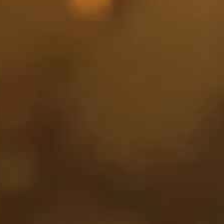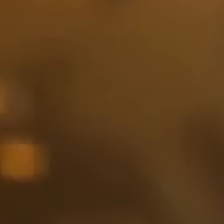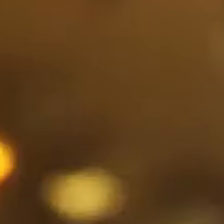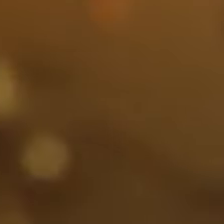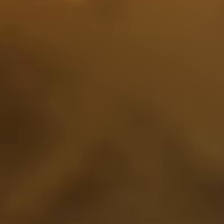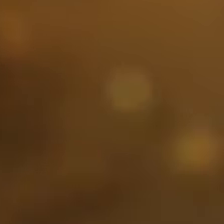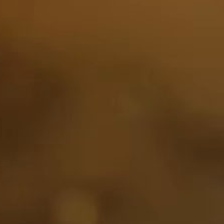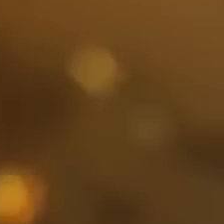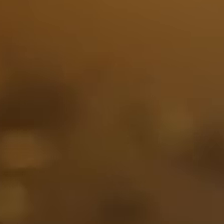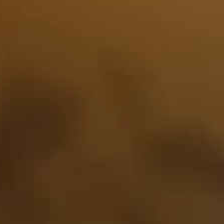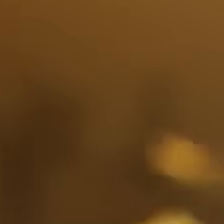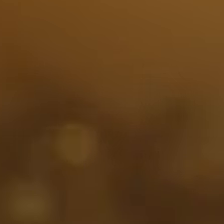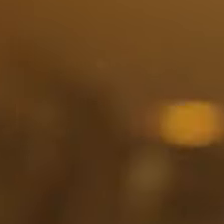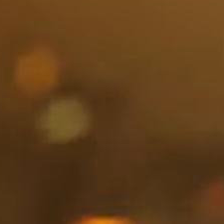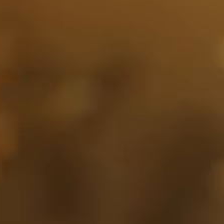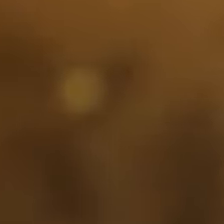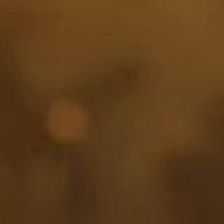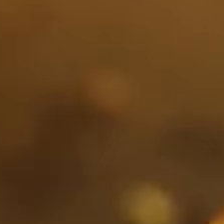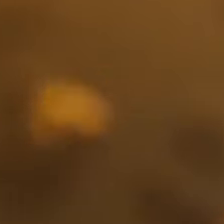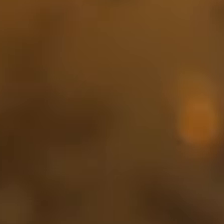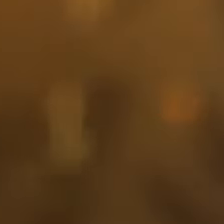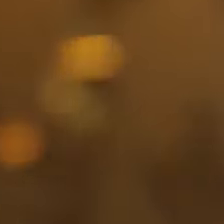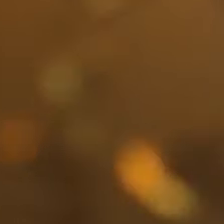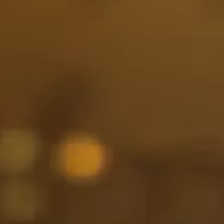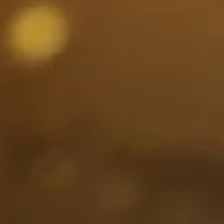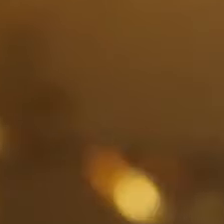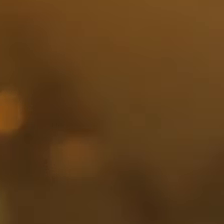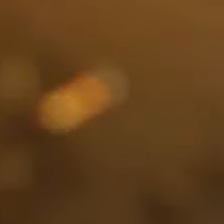ვინარის იმედზე.